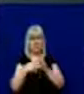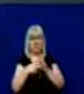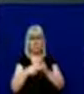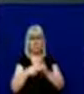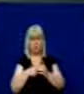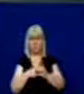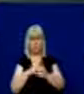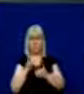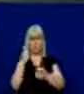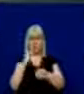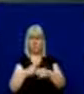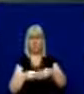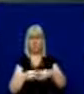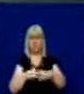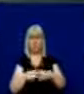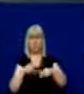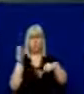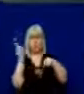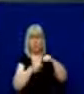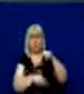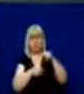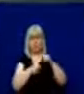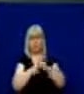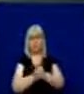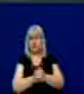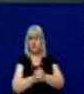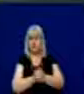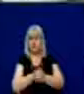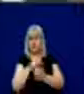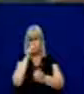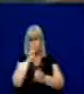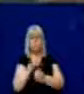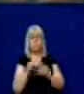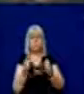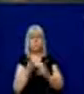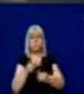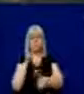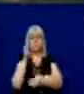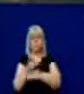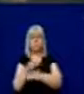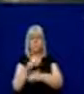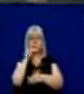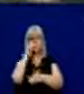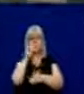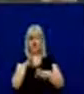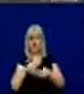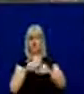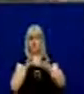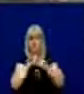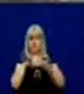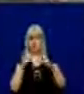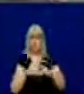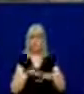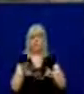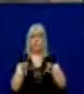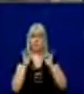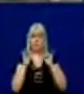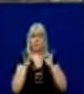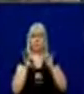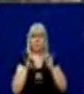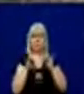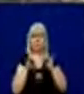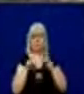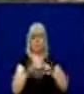suspendua për shkak se i refuzoj urdhët e policis së Republikës Kosovës, për konfiskimin e